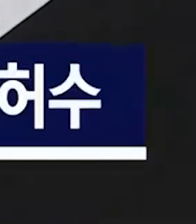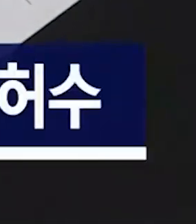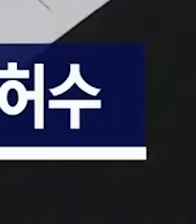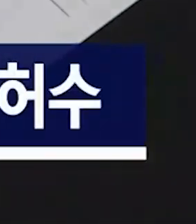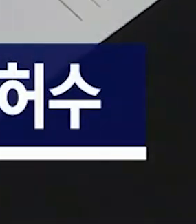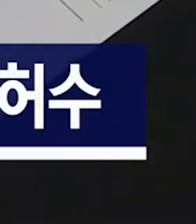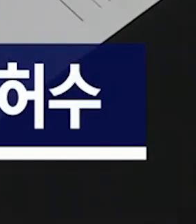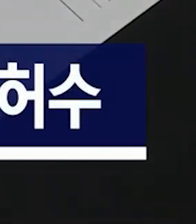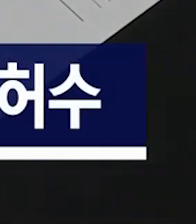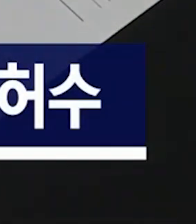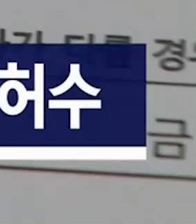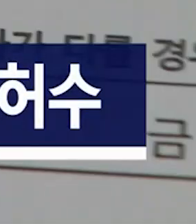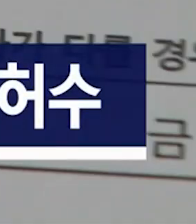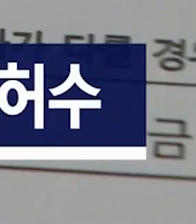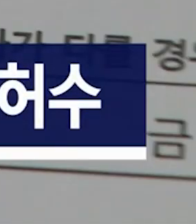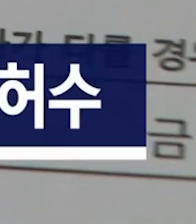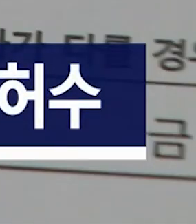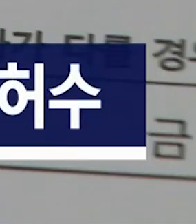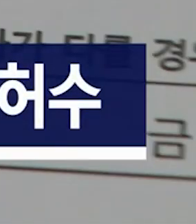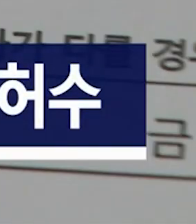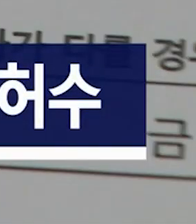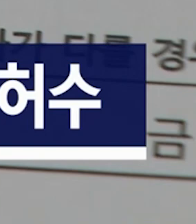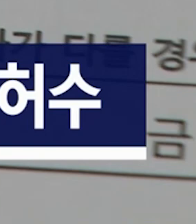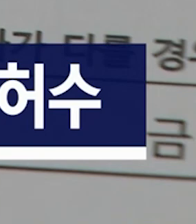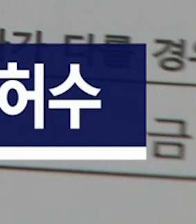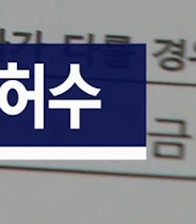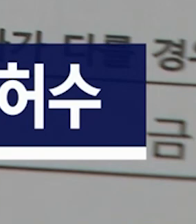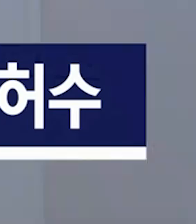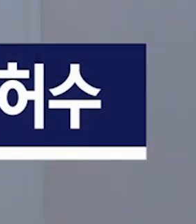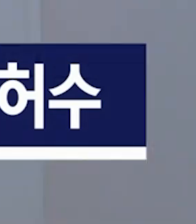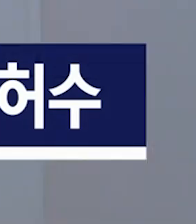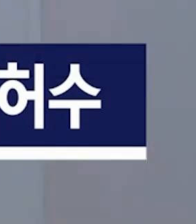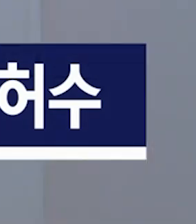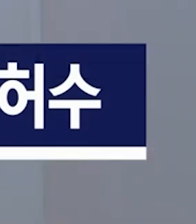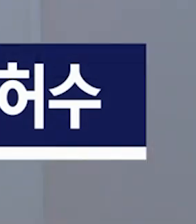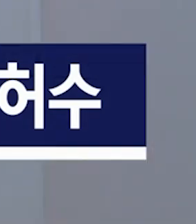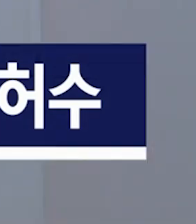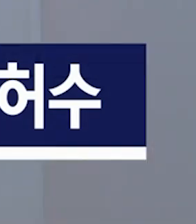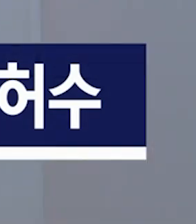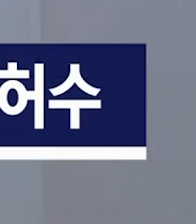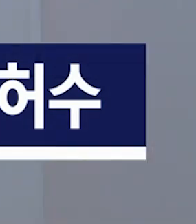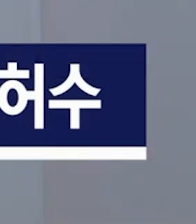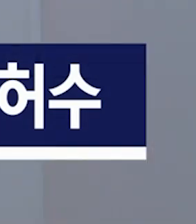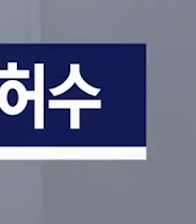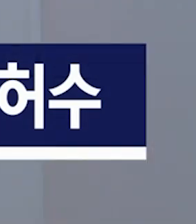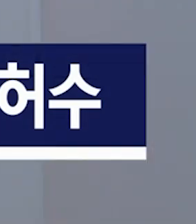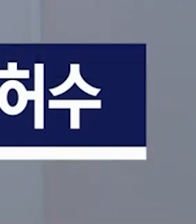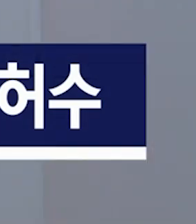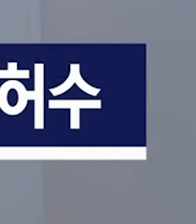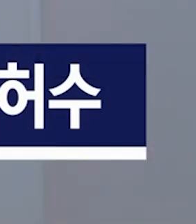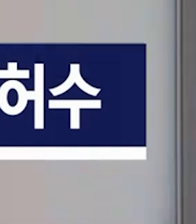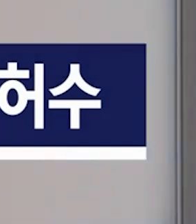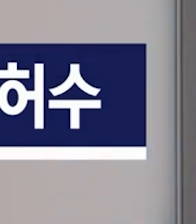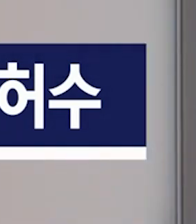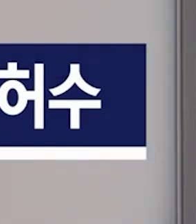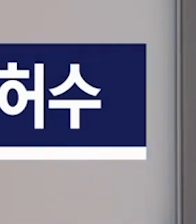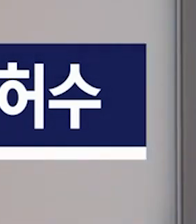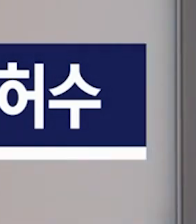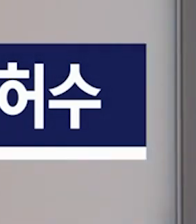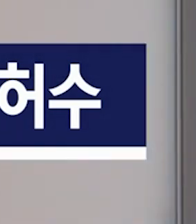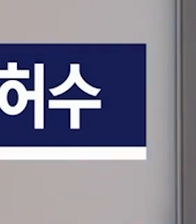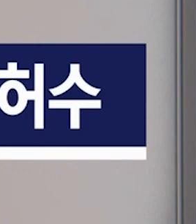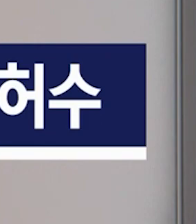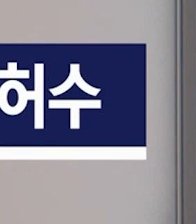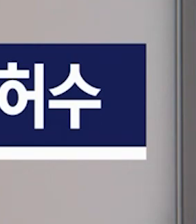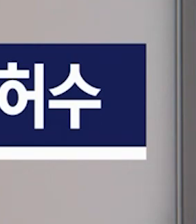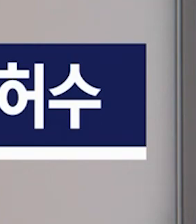내년 총선을 앞두고 출마 예정자들의 권리당원 확보 경쟁이 치열합니다. 그런데 민주당 광주광역시당이 당원 39만